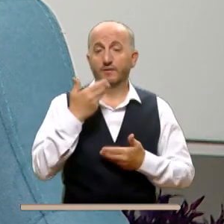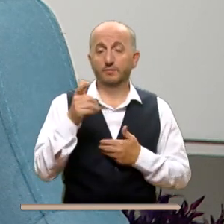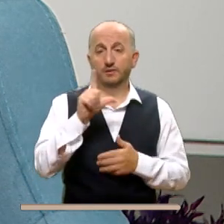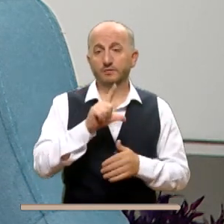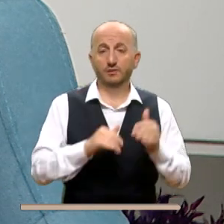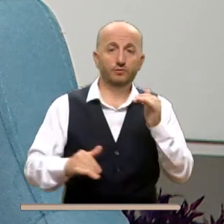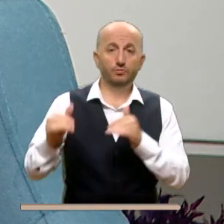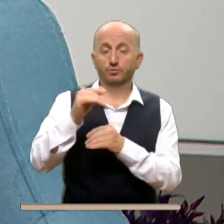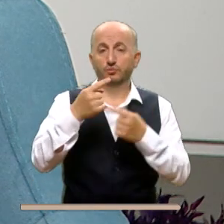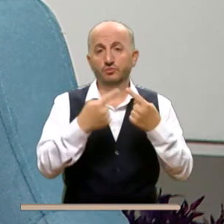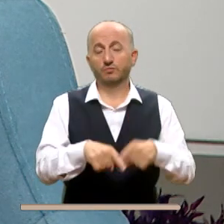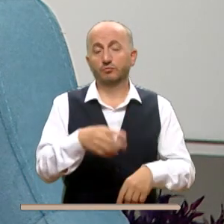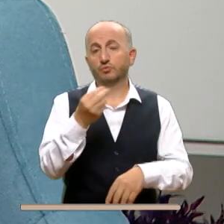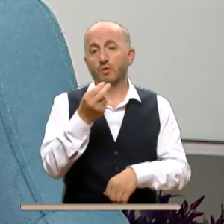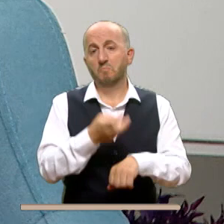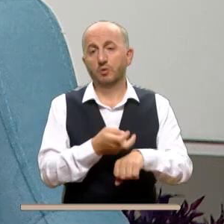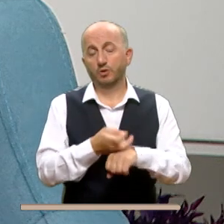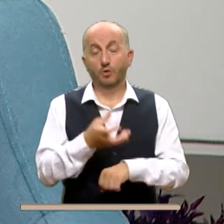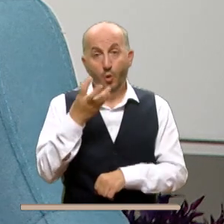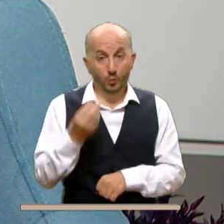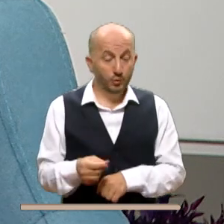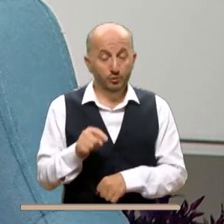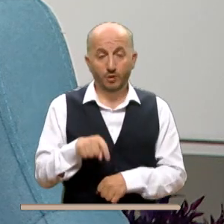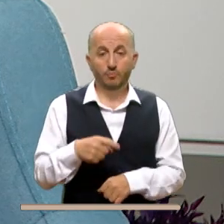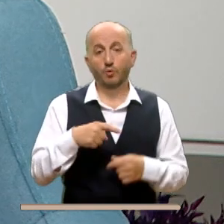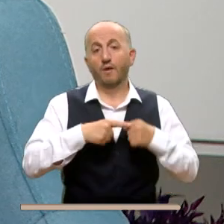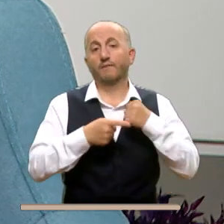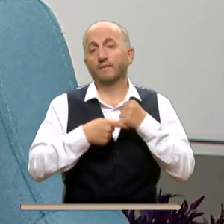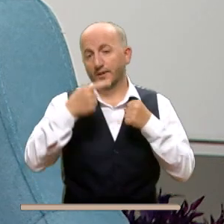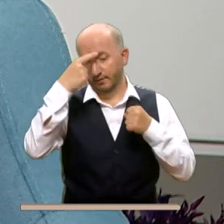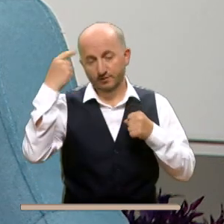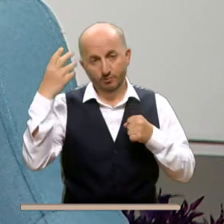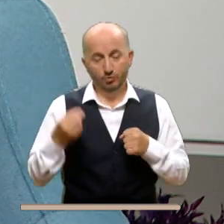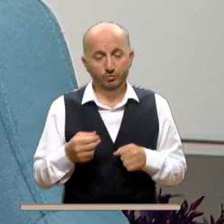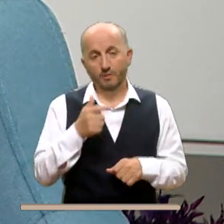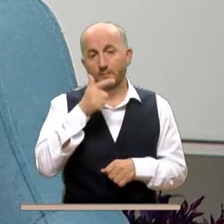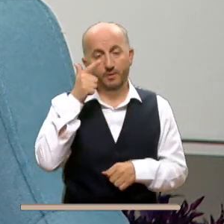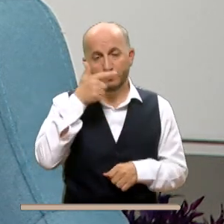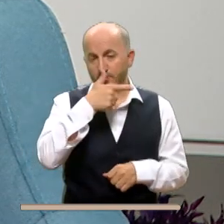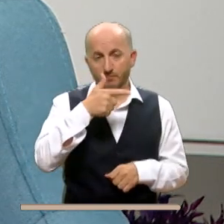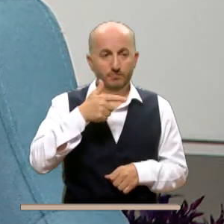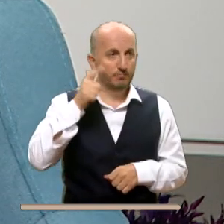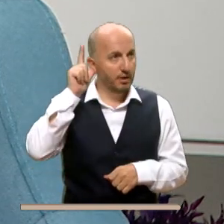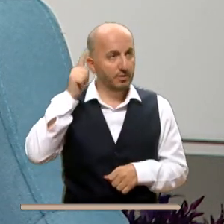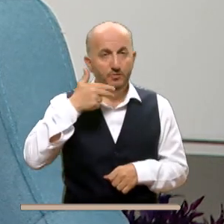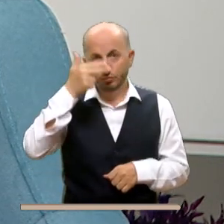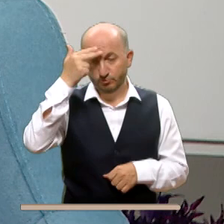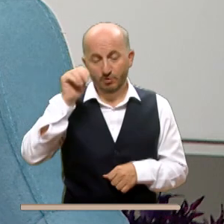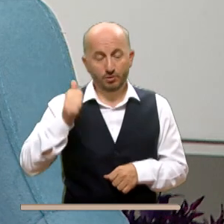lisansüstü sınavlarımızda çok başarılı oluyorlar. Bu hafta nasip olursa Perşembe Cuma günü lisansüstü programlarımızda